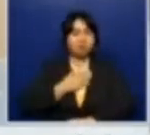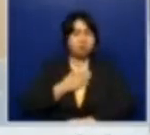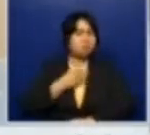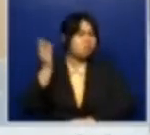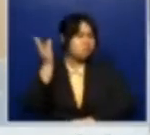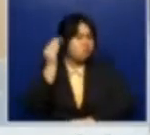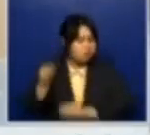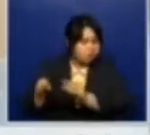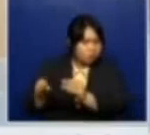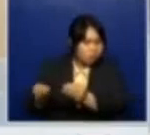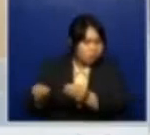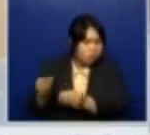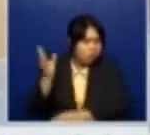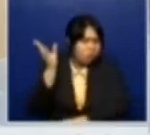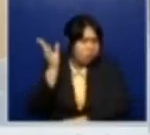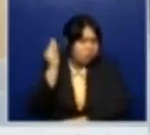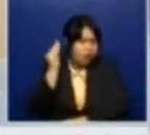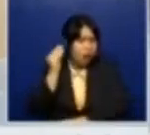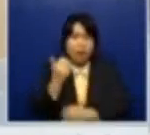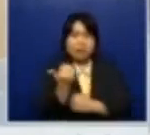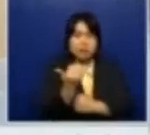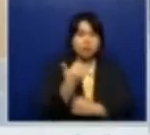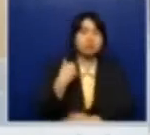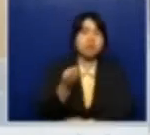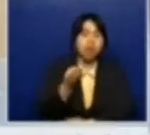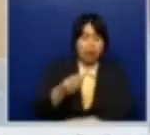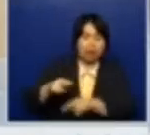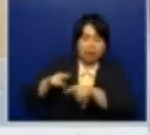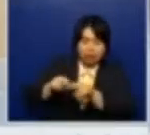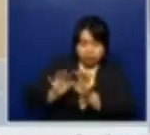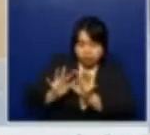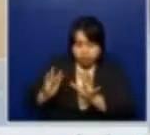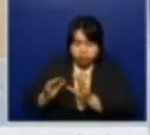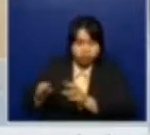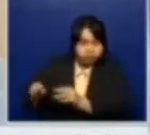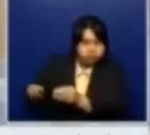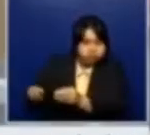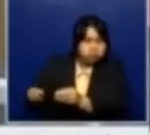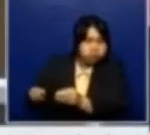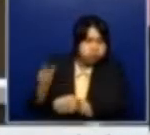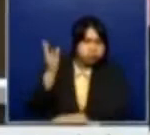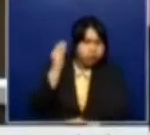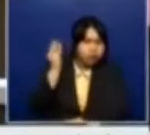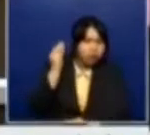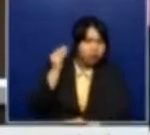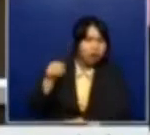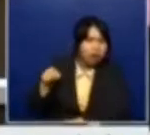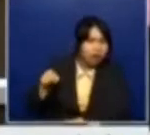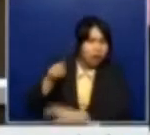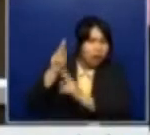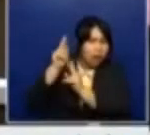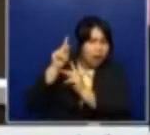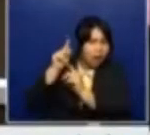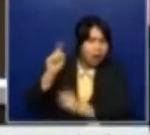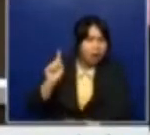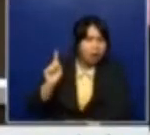วิทยุไอ้ทีวีอาจจะมีไม่มากเราก็นั่งฟังวิทยุติดตามข่าวคราวที่เกี่ยวข้